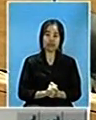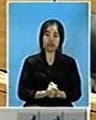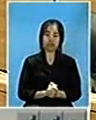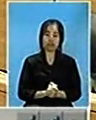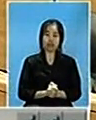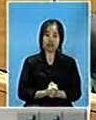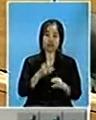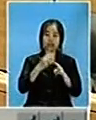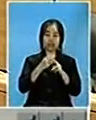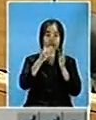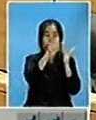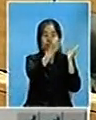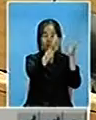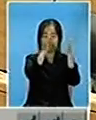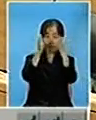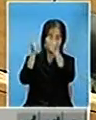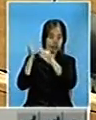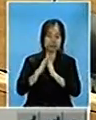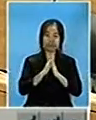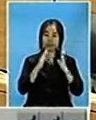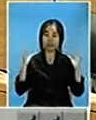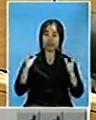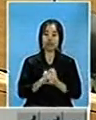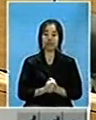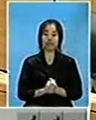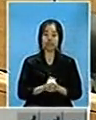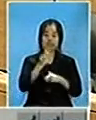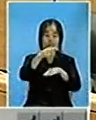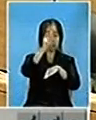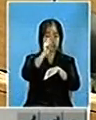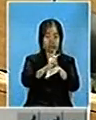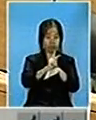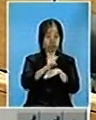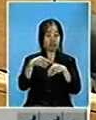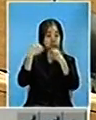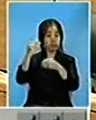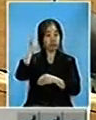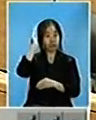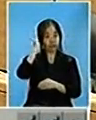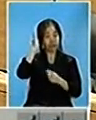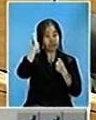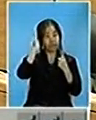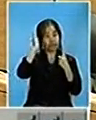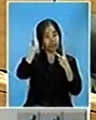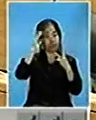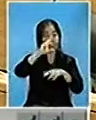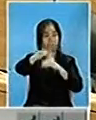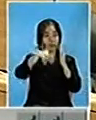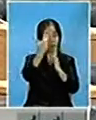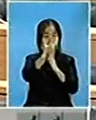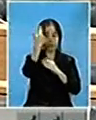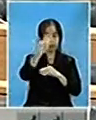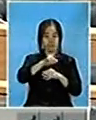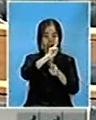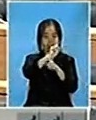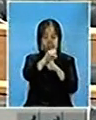เอ่ยอ้างคนอื่นๆอีกเยอะแยะมากมายแล้วท่านประธานให้เขาอภิปรายสามรอบนะครับ7นาทีตอนนี้เข้ารอบที่3แล้ว